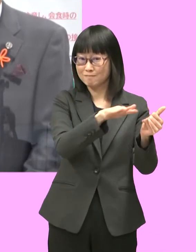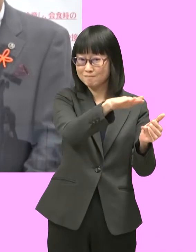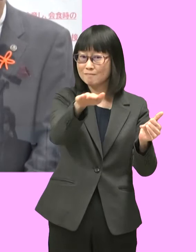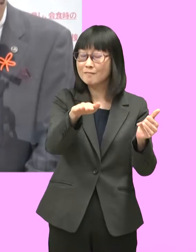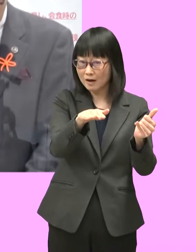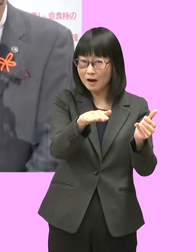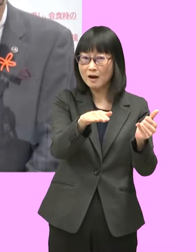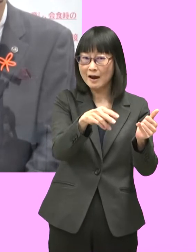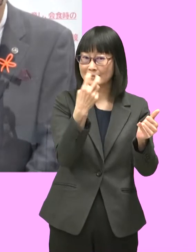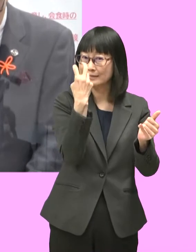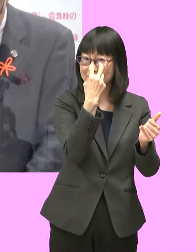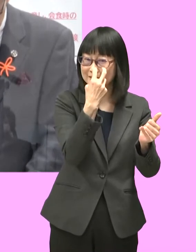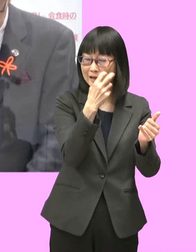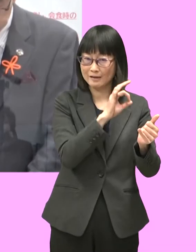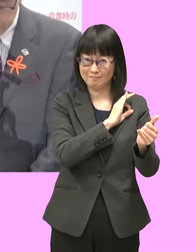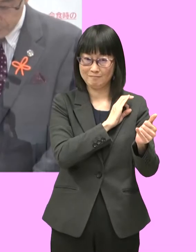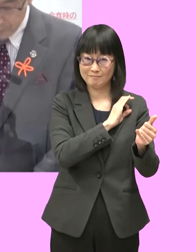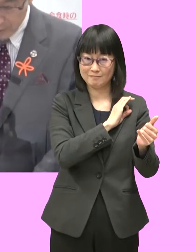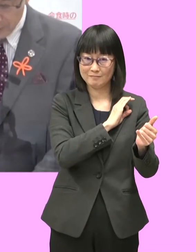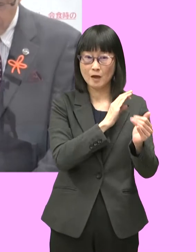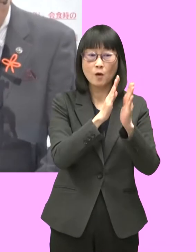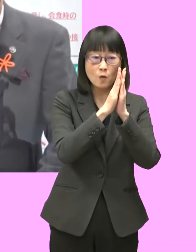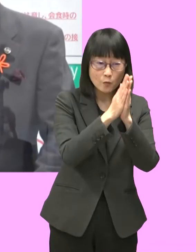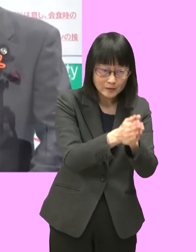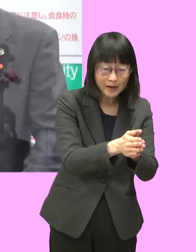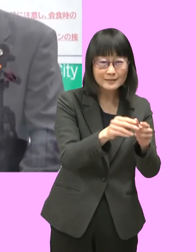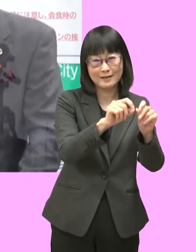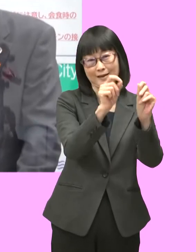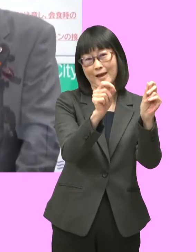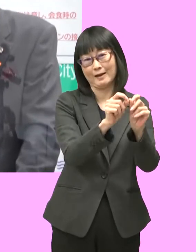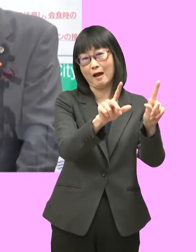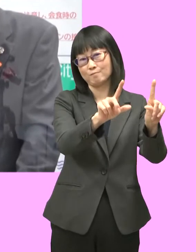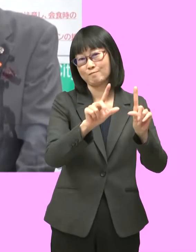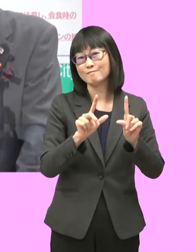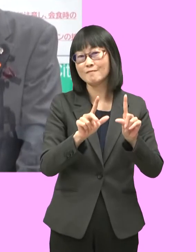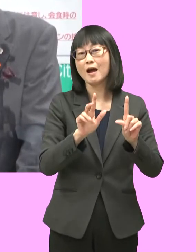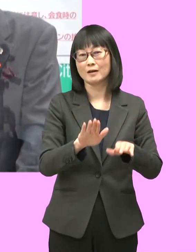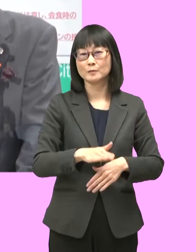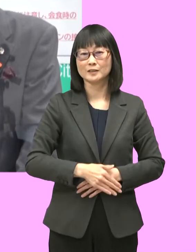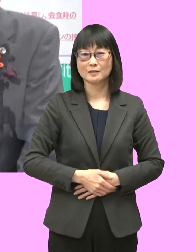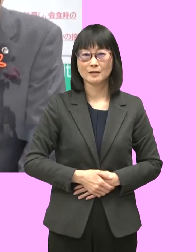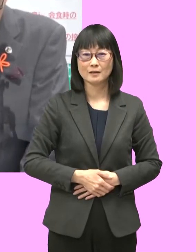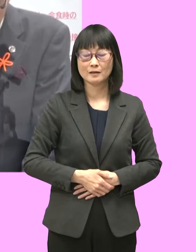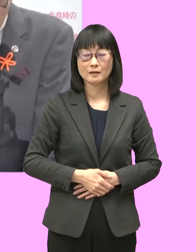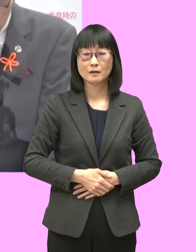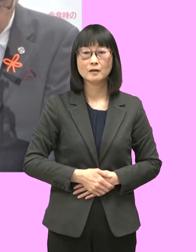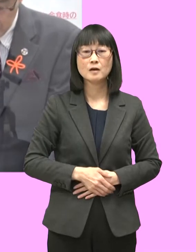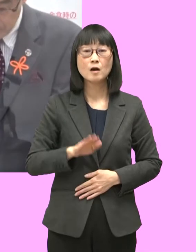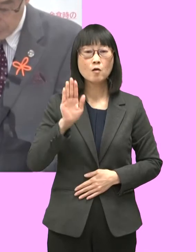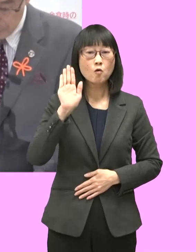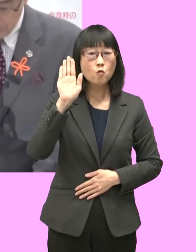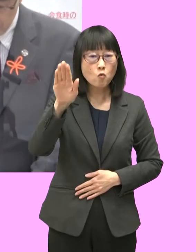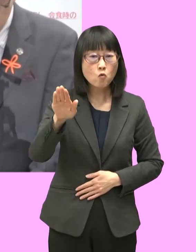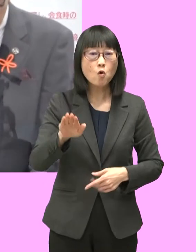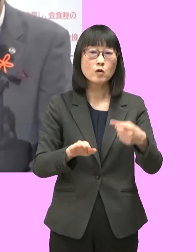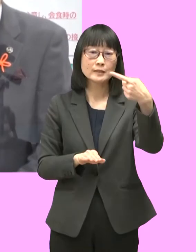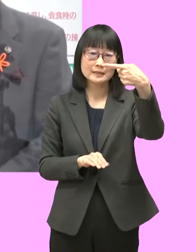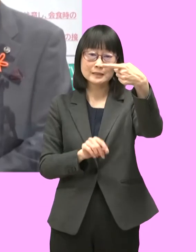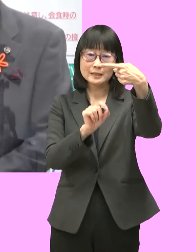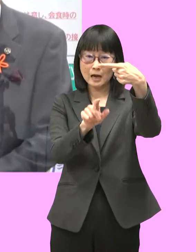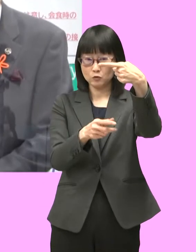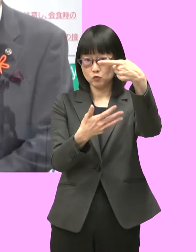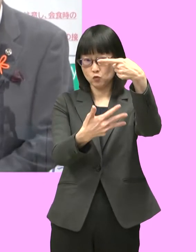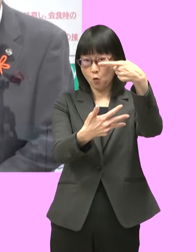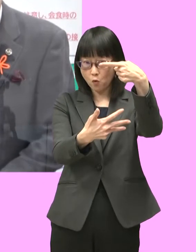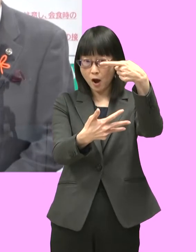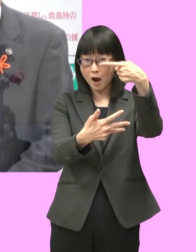評価いただいたものというものであります。で今後についてはですね、1月8日に、エスパル福島にて販売